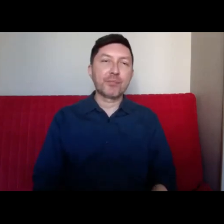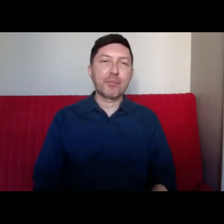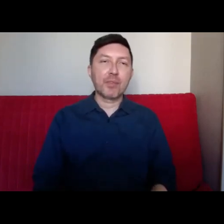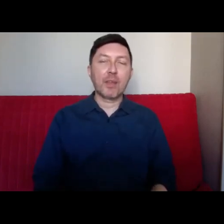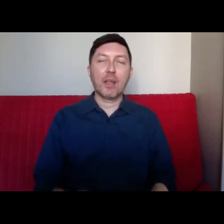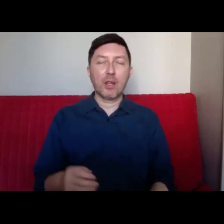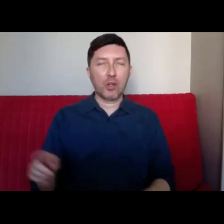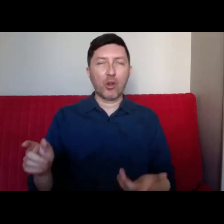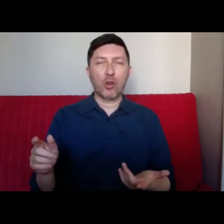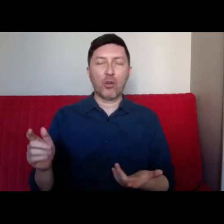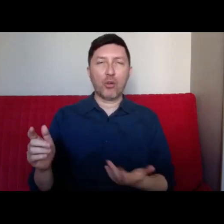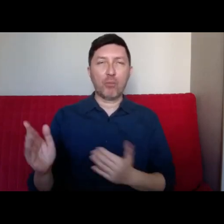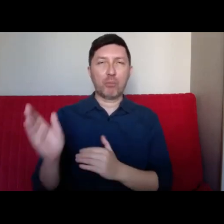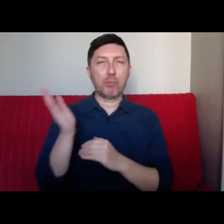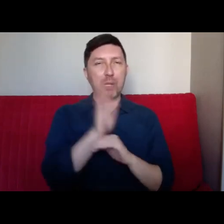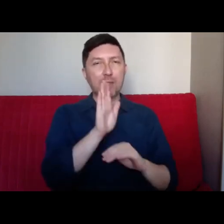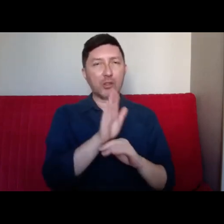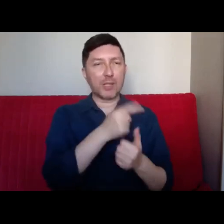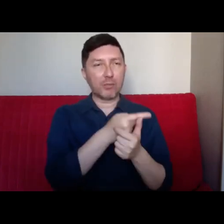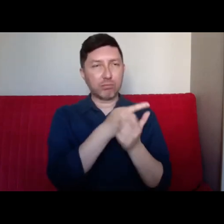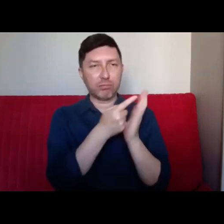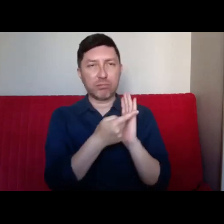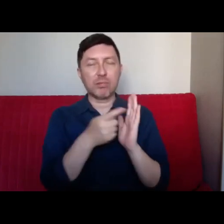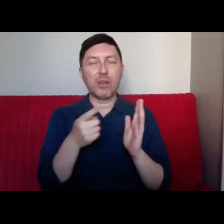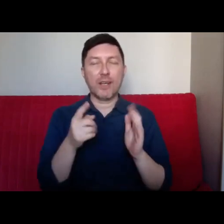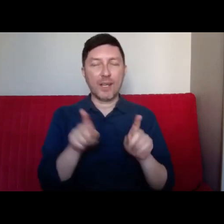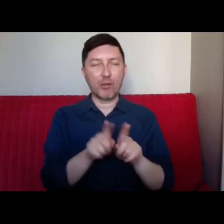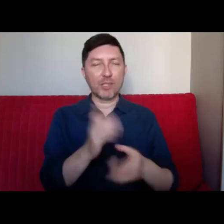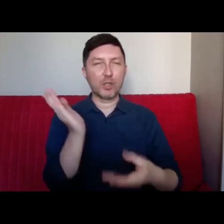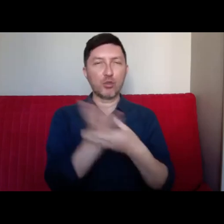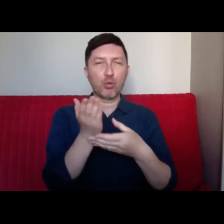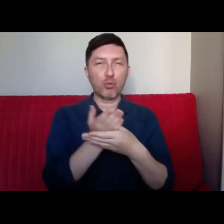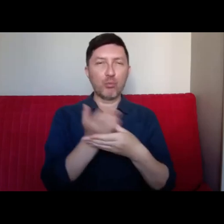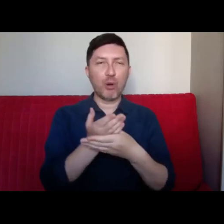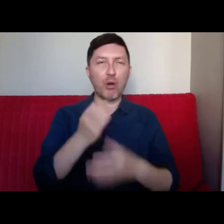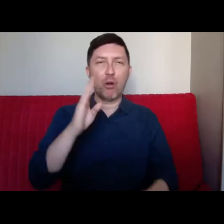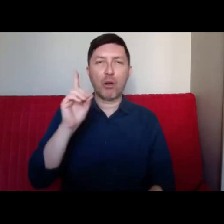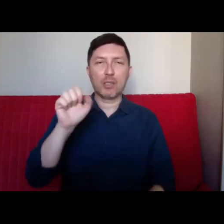travers des livrables de Desk 2 et puis des témoignages qu'il y a eu, c'est le